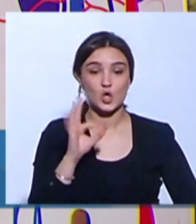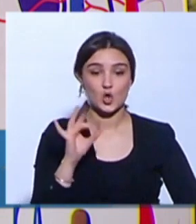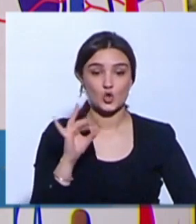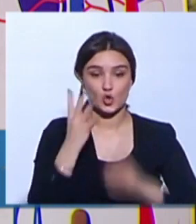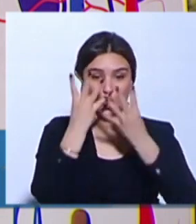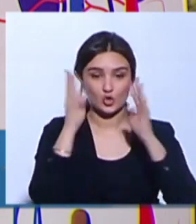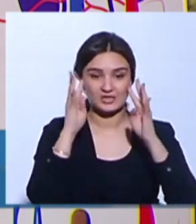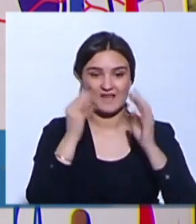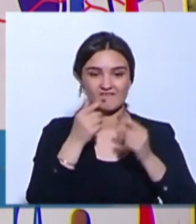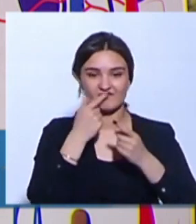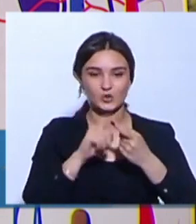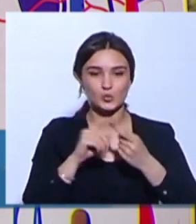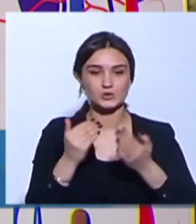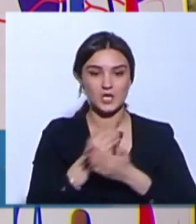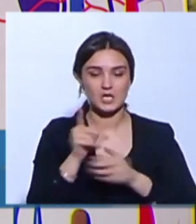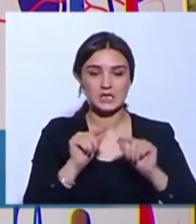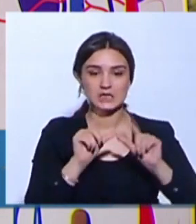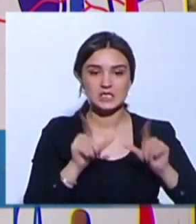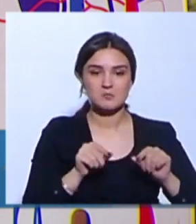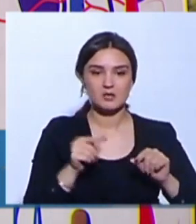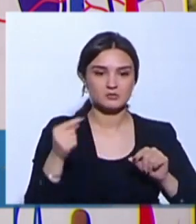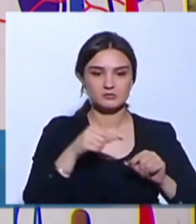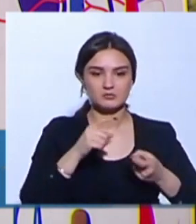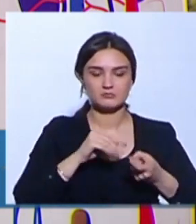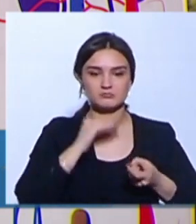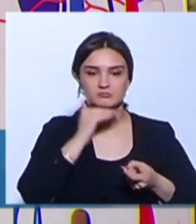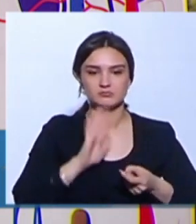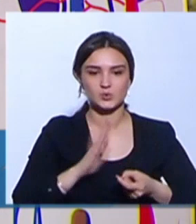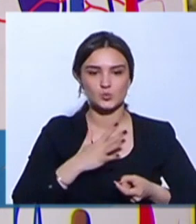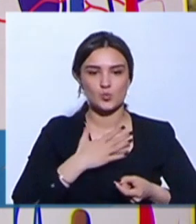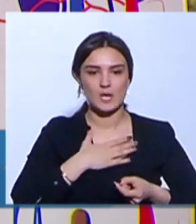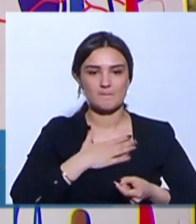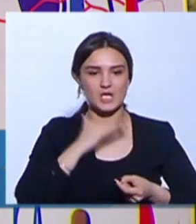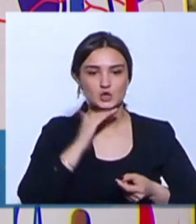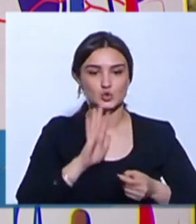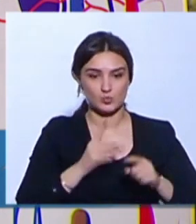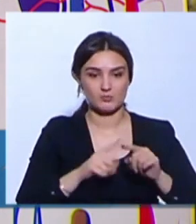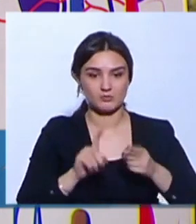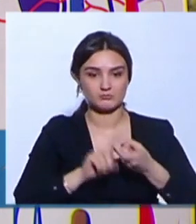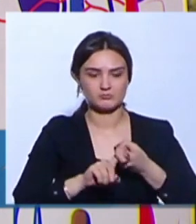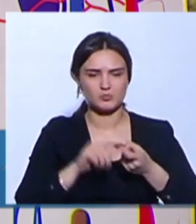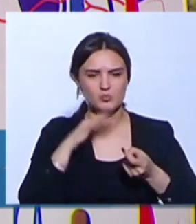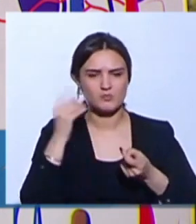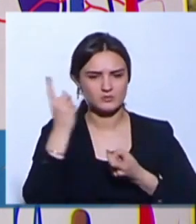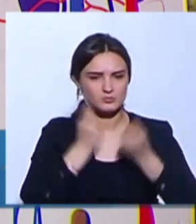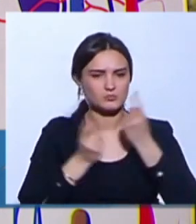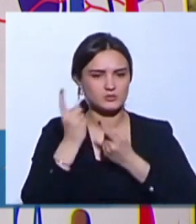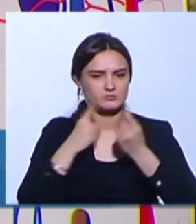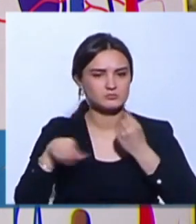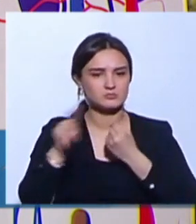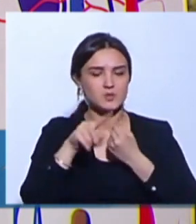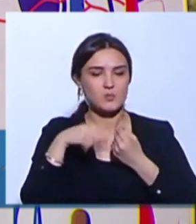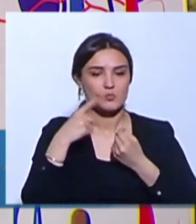კორონავირუსი, ახალი კორონავირუსი თირკმლის უკმარისობას, იმიტომ რომ ჩვენ ძალიან ბევრი ინფორმაცია გვაქვს იმასთან დაკავშირებით, როგორ